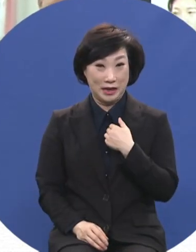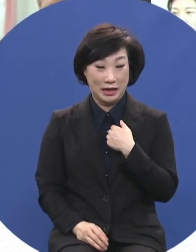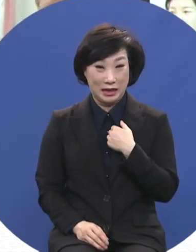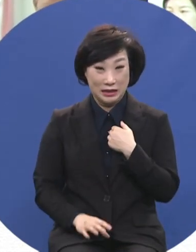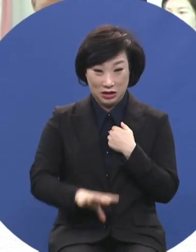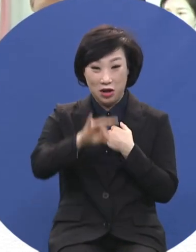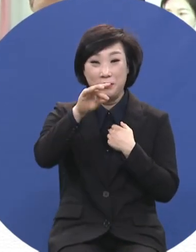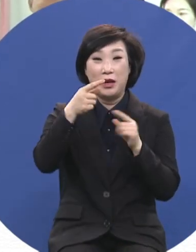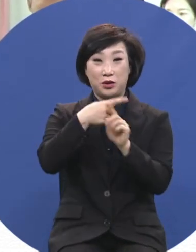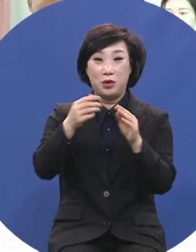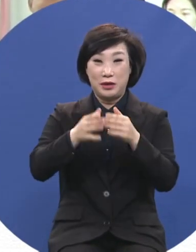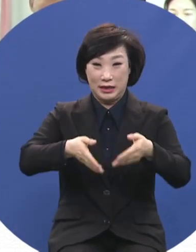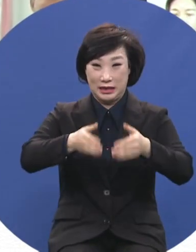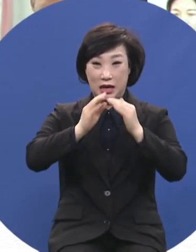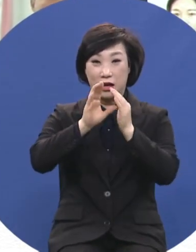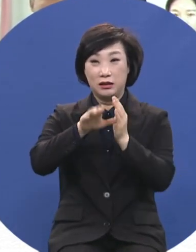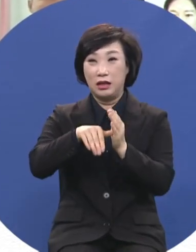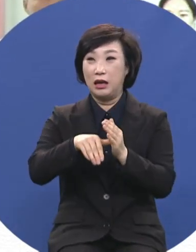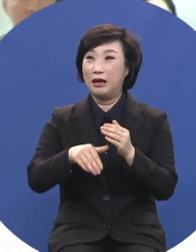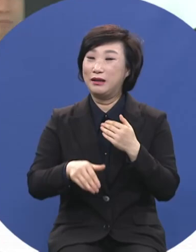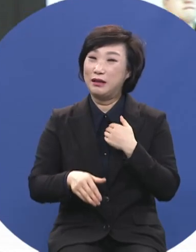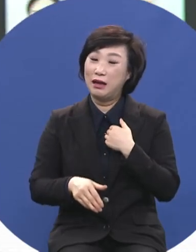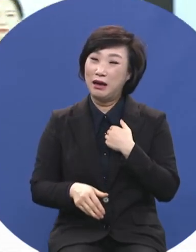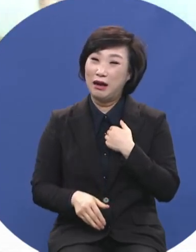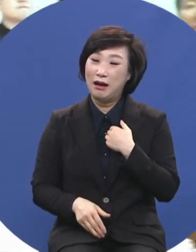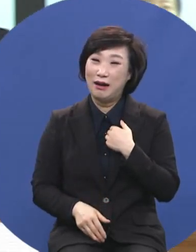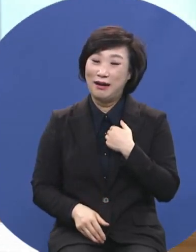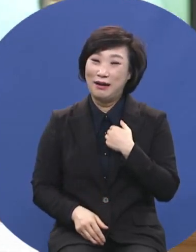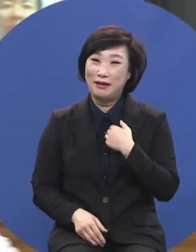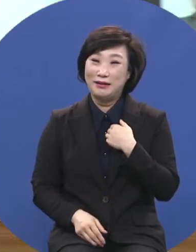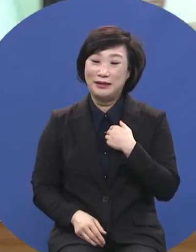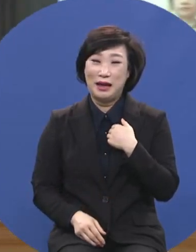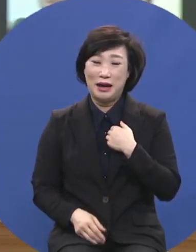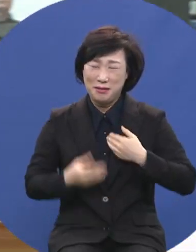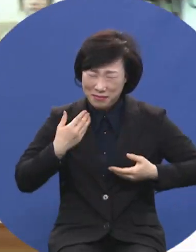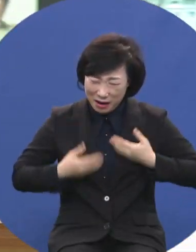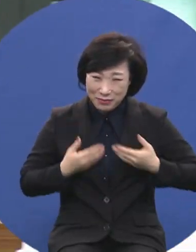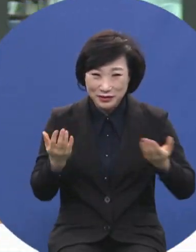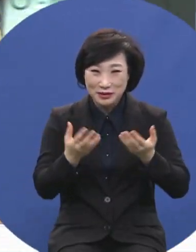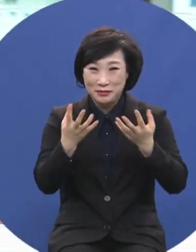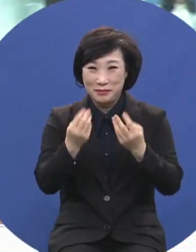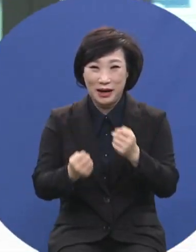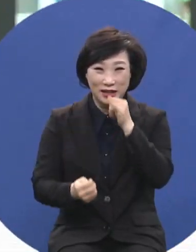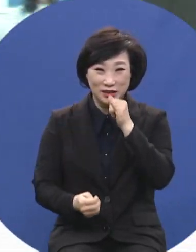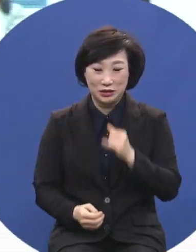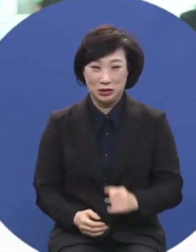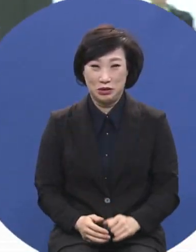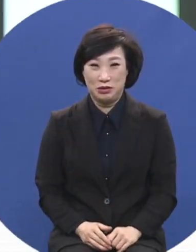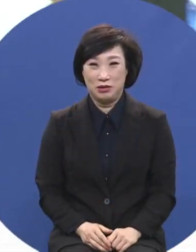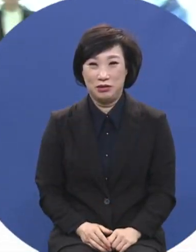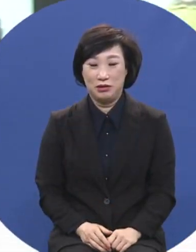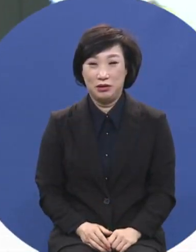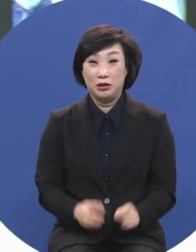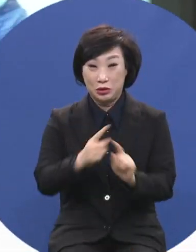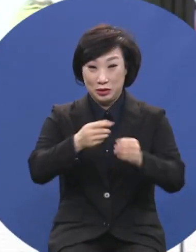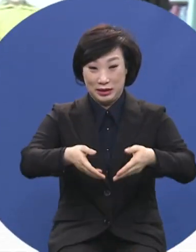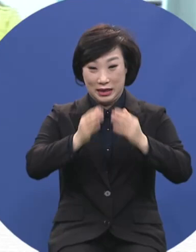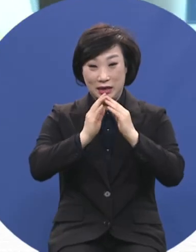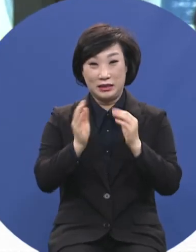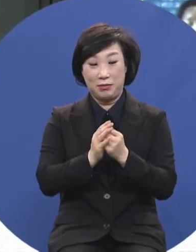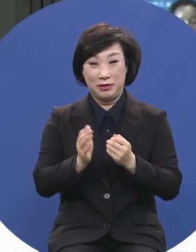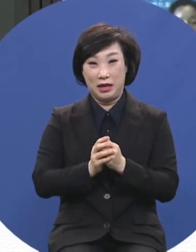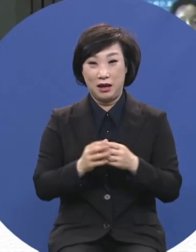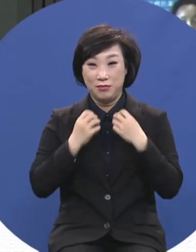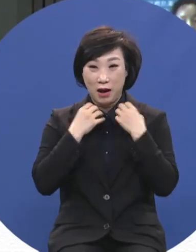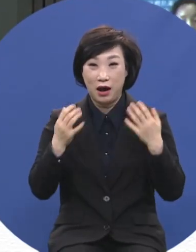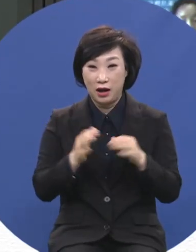처음에 교회 개척할 때 막 이제 제가 바쁜 일이 많이 있습니다. 개척하니까